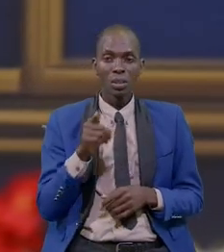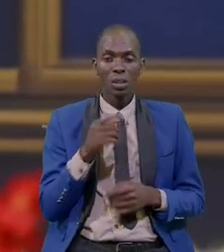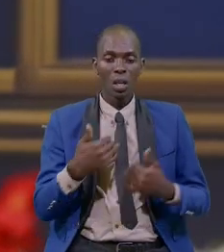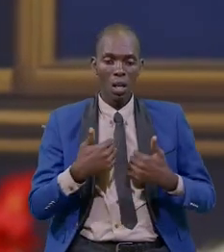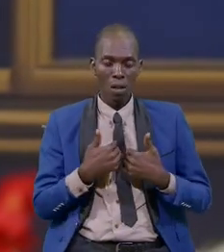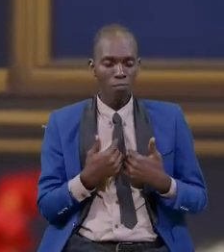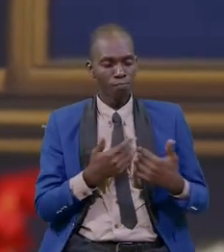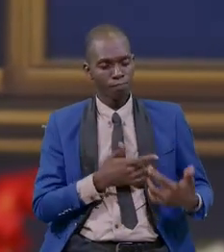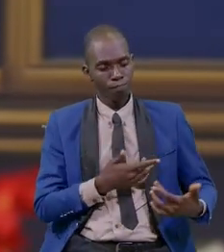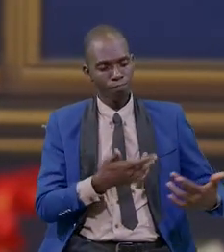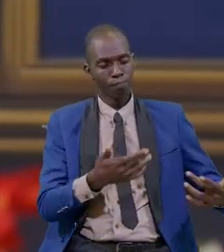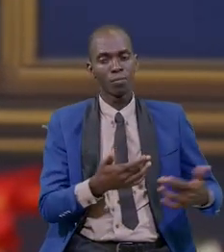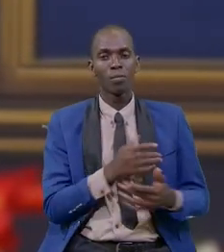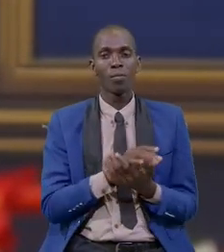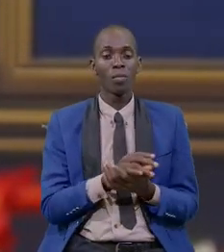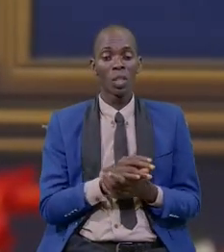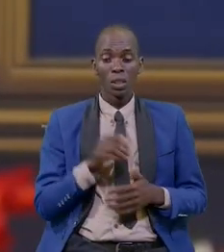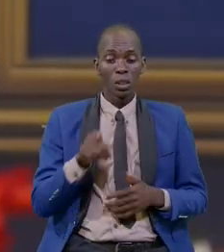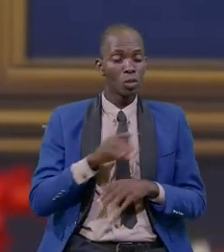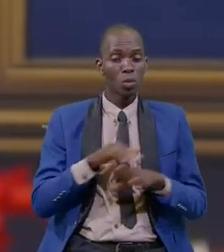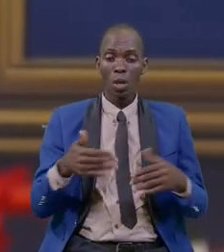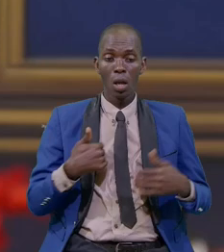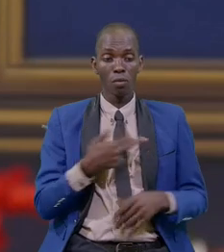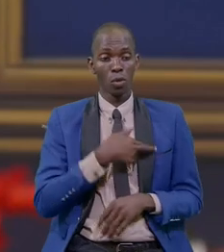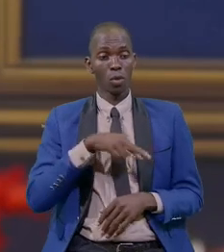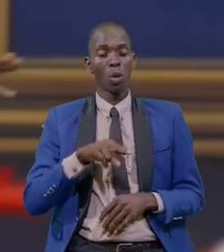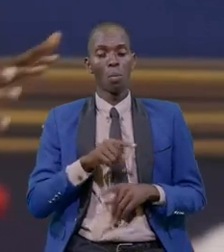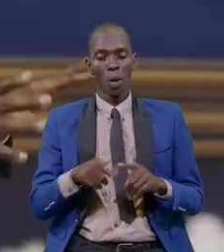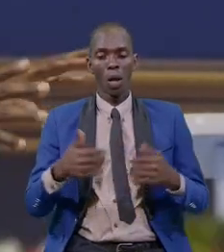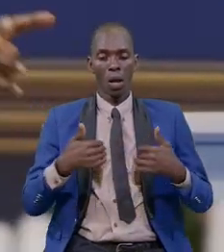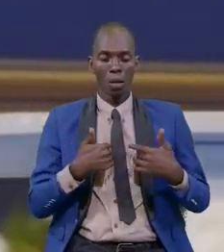Fut ému de compassion. Il n'a pas la religion, mais il avait la compassion.